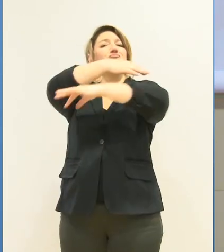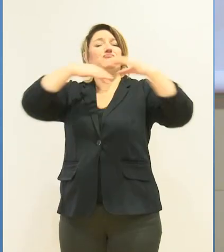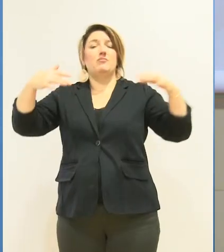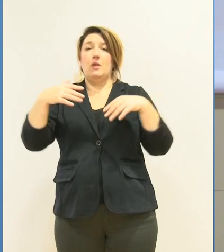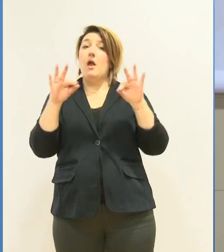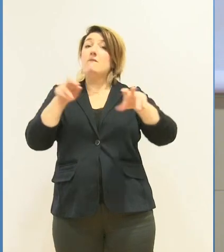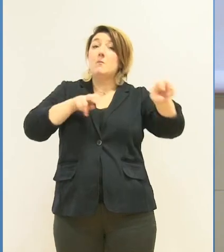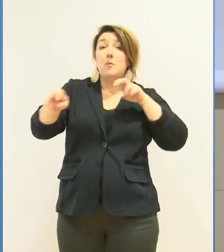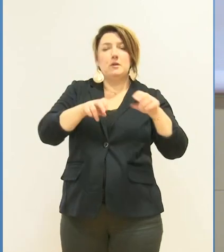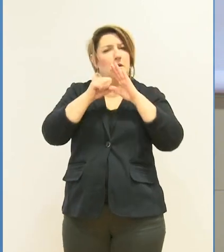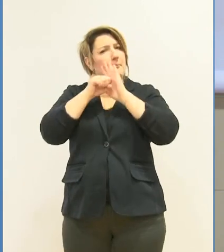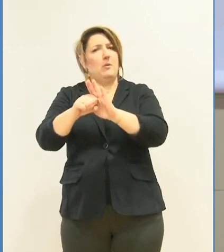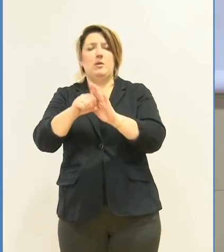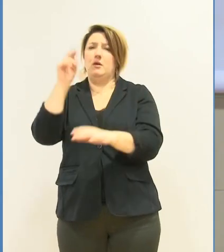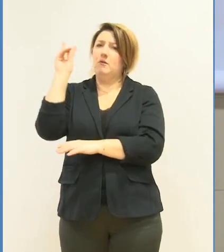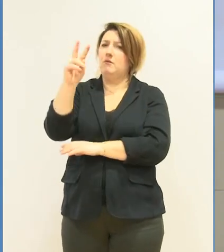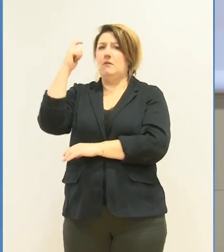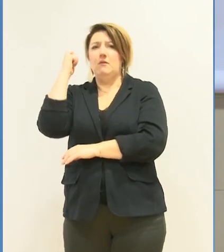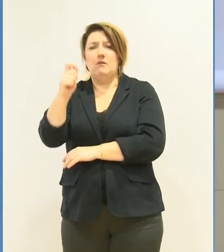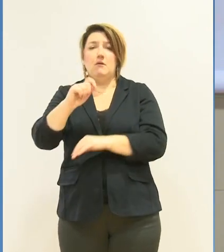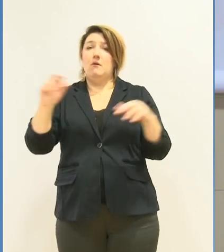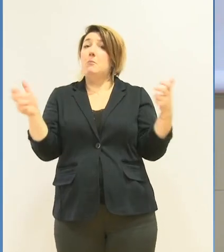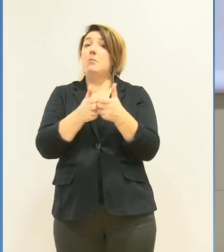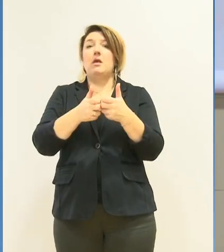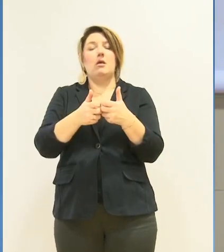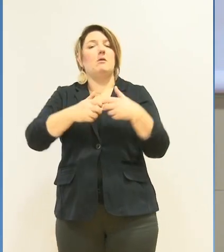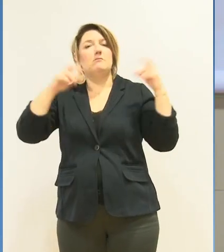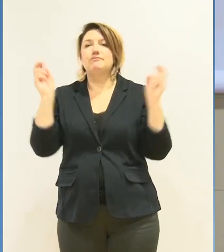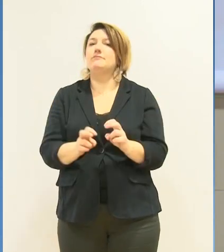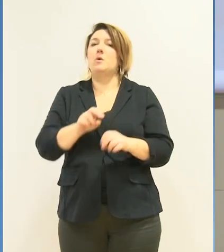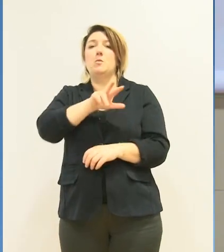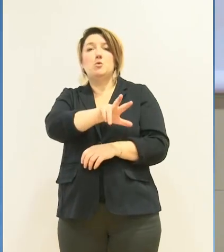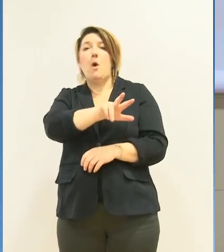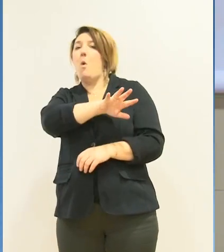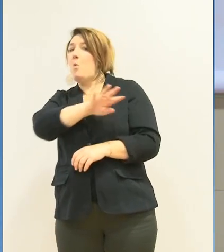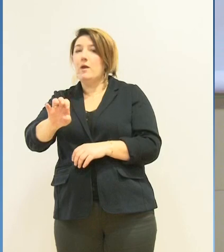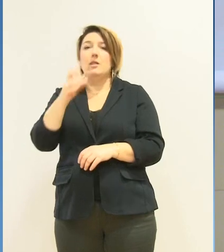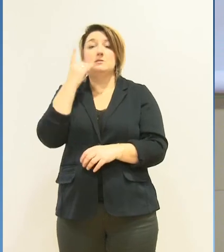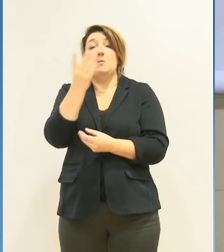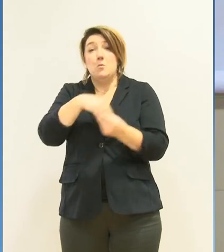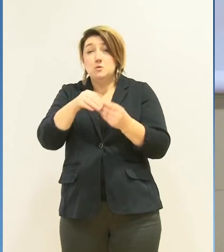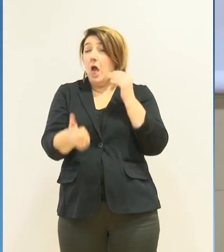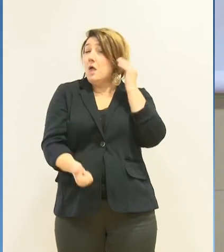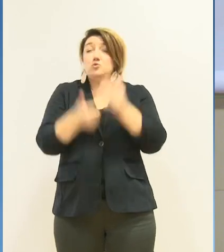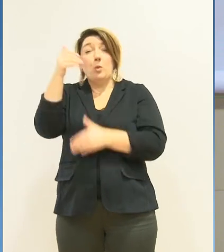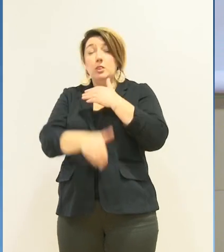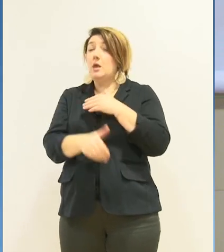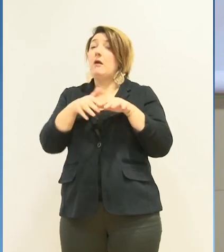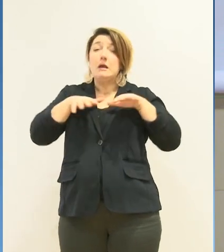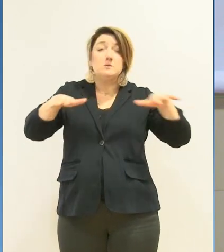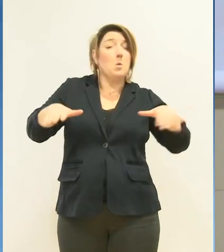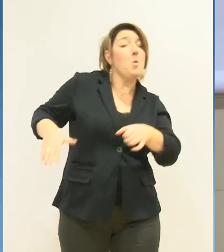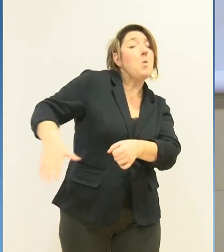les transports en commun avec des offres tarifaires pour trois week-ends de décembre et une journée de gratuité complète du réseau